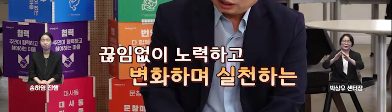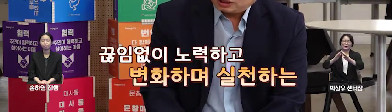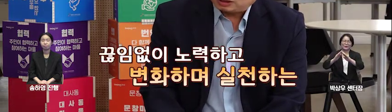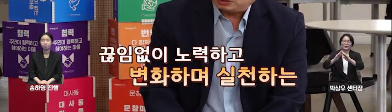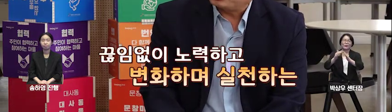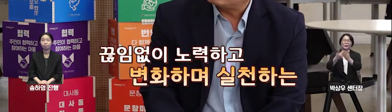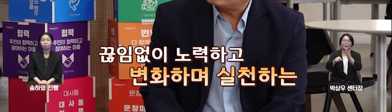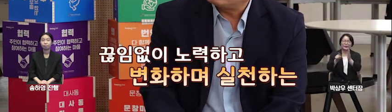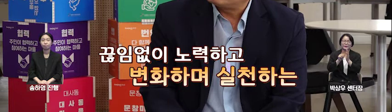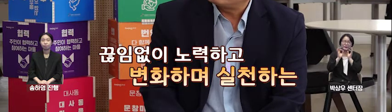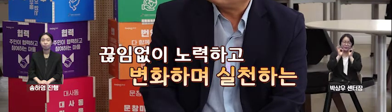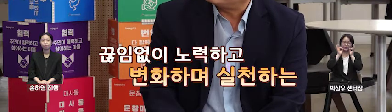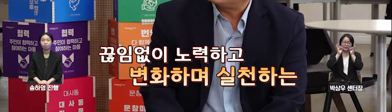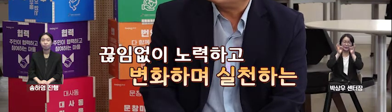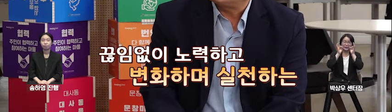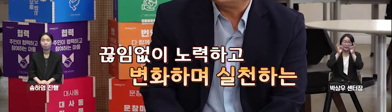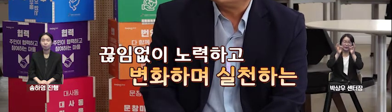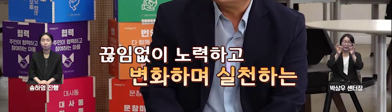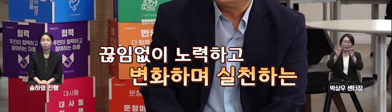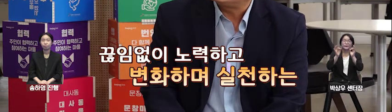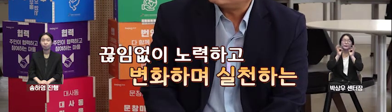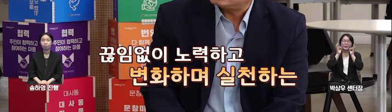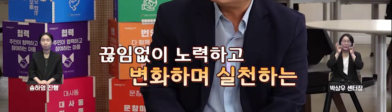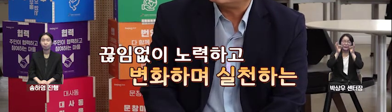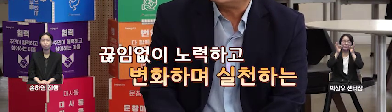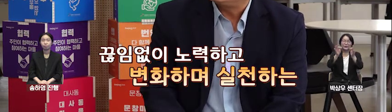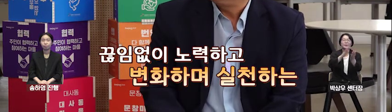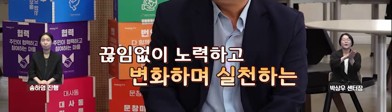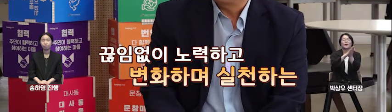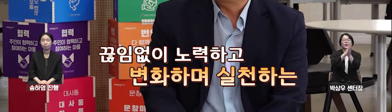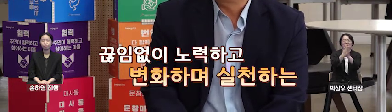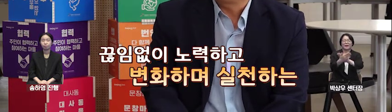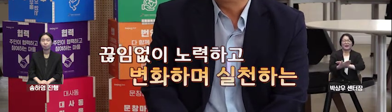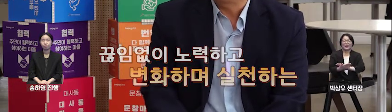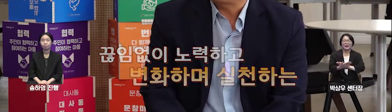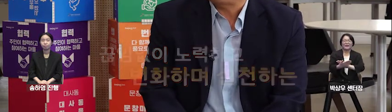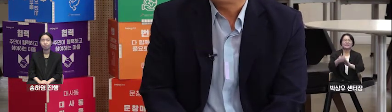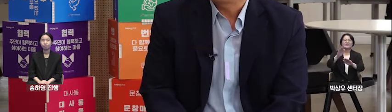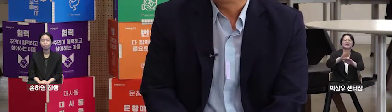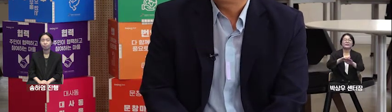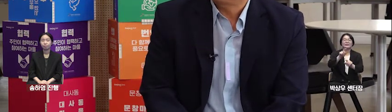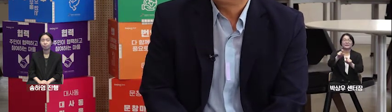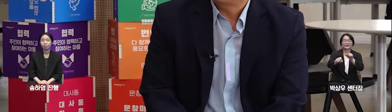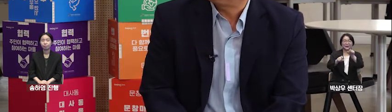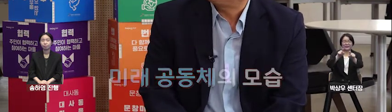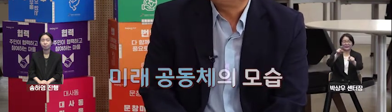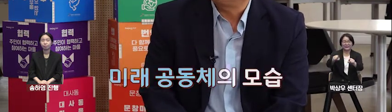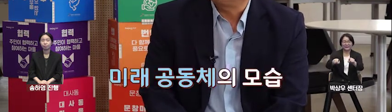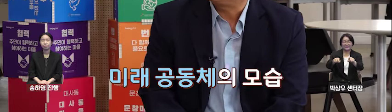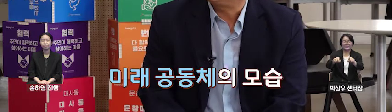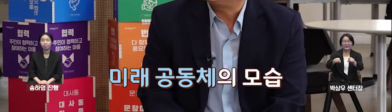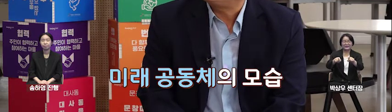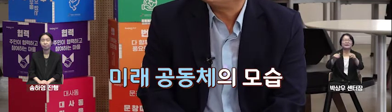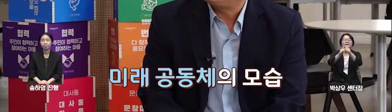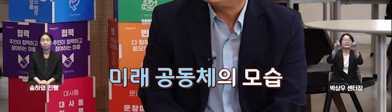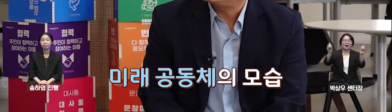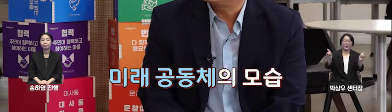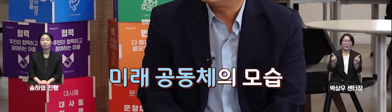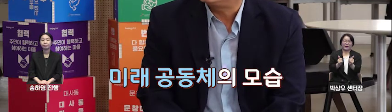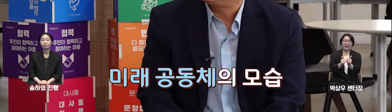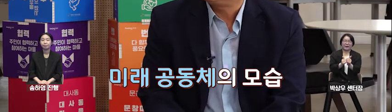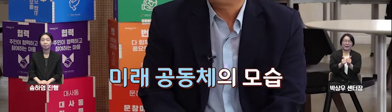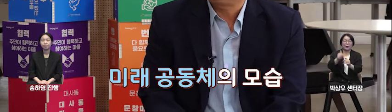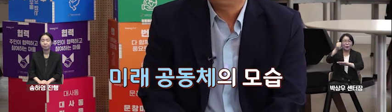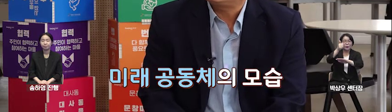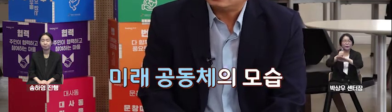사실은 노력하고 또 변화하고 또 실천하는 이러한 공동체가 네. 미래의 공동체의 모습이